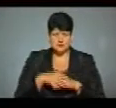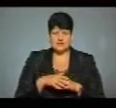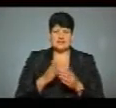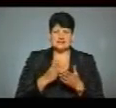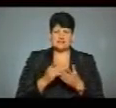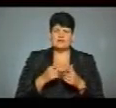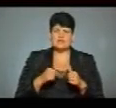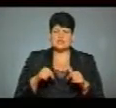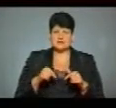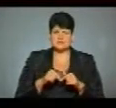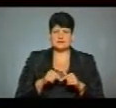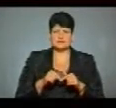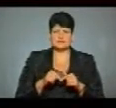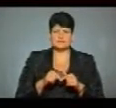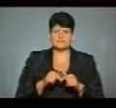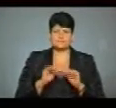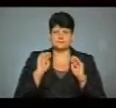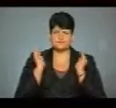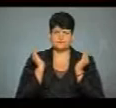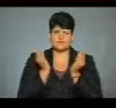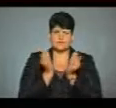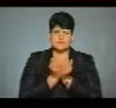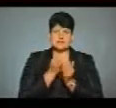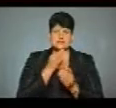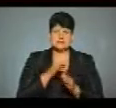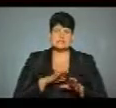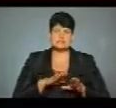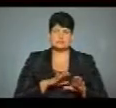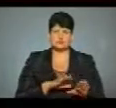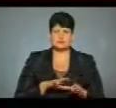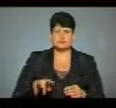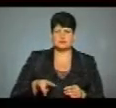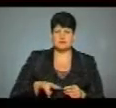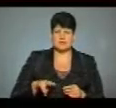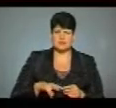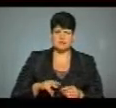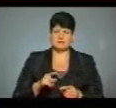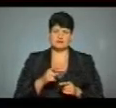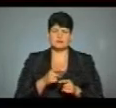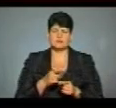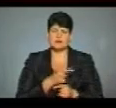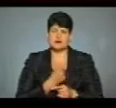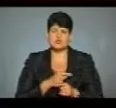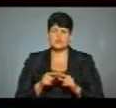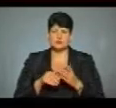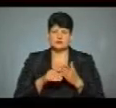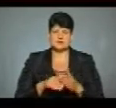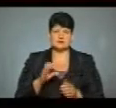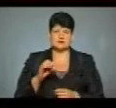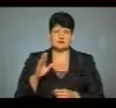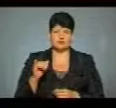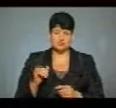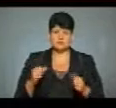відділенні інтенсивної терапії. Про це нам повідомила заступниця директора лікарні швидкої допомоги Світлана Вус. Нагадаю,